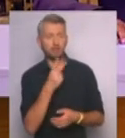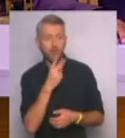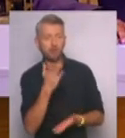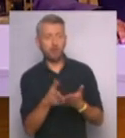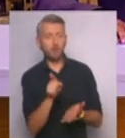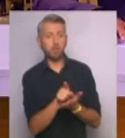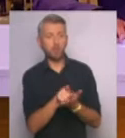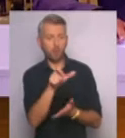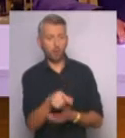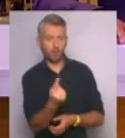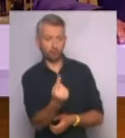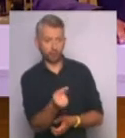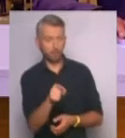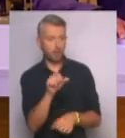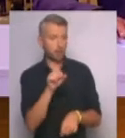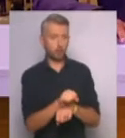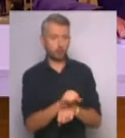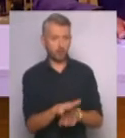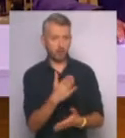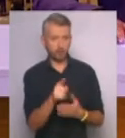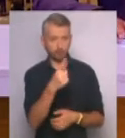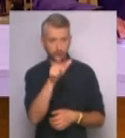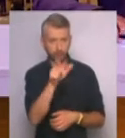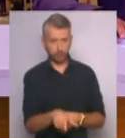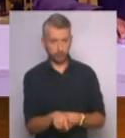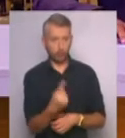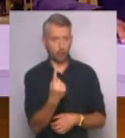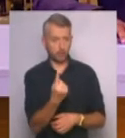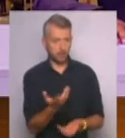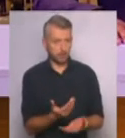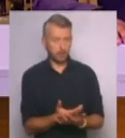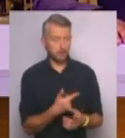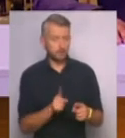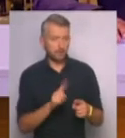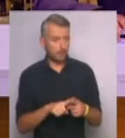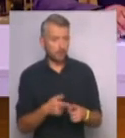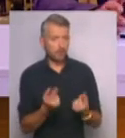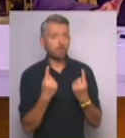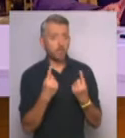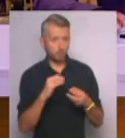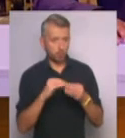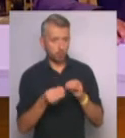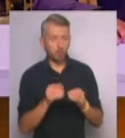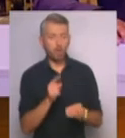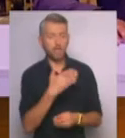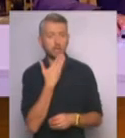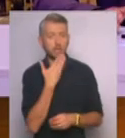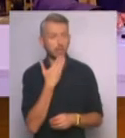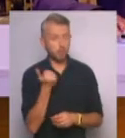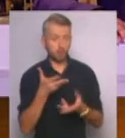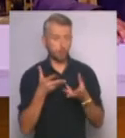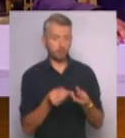вони не зупиняються, якщо він один на зупинці. Ну, це досить є великою проблемою. Але не маємо